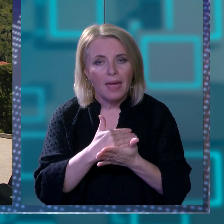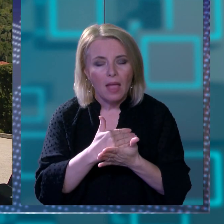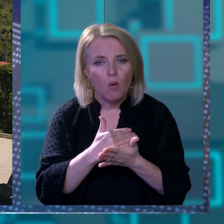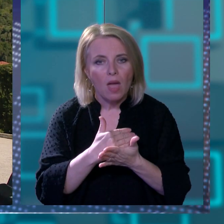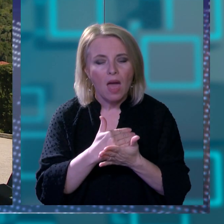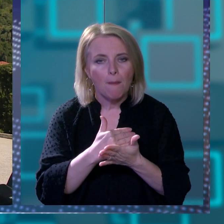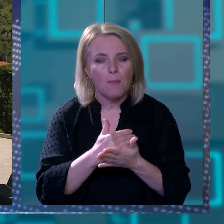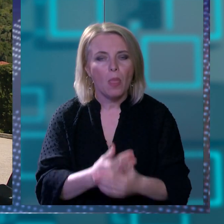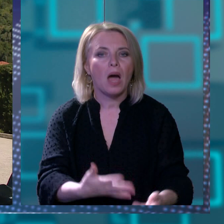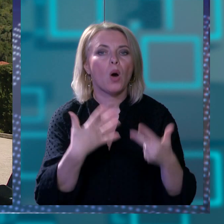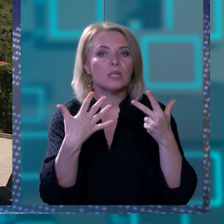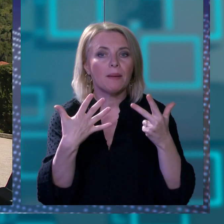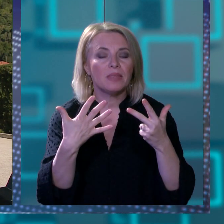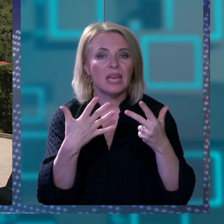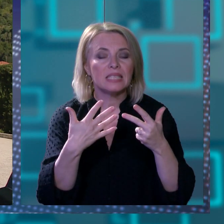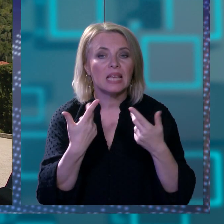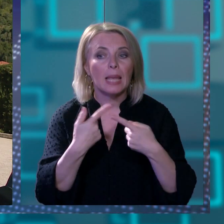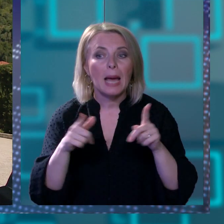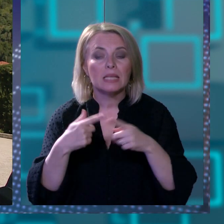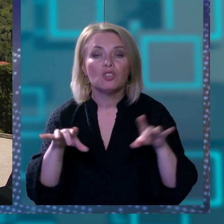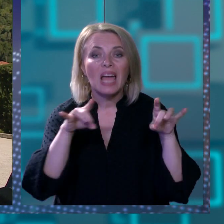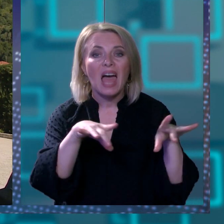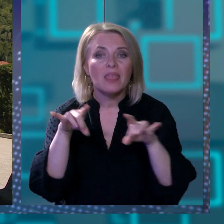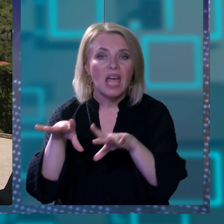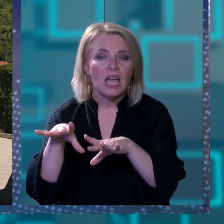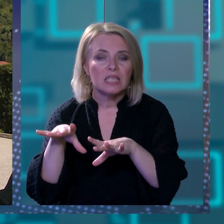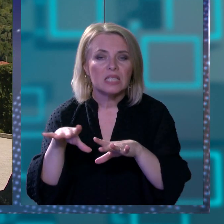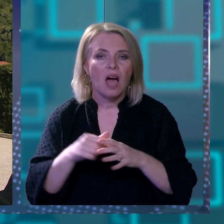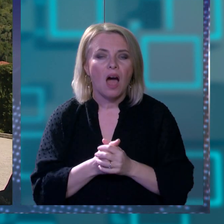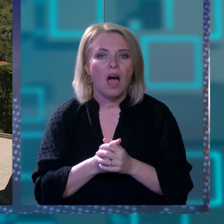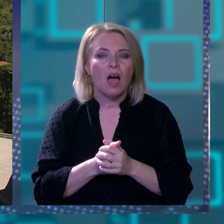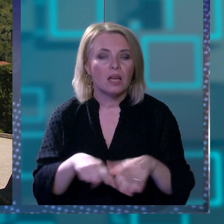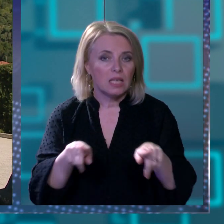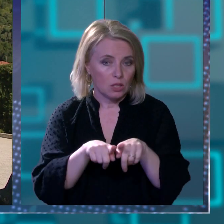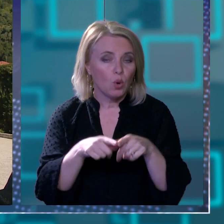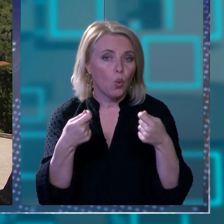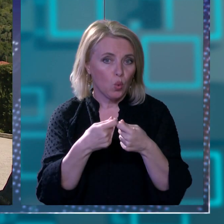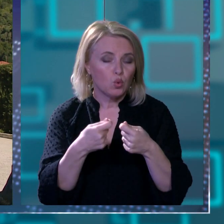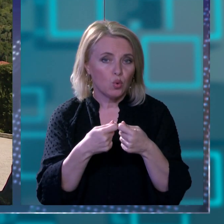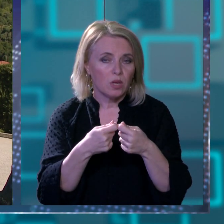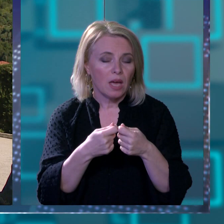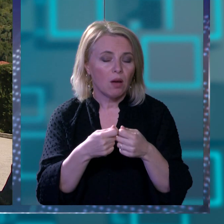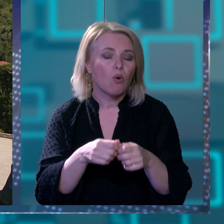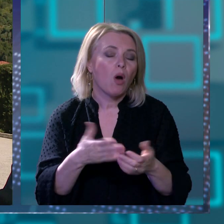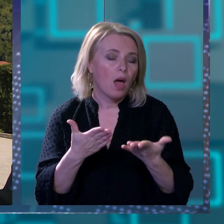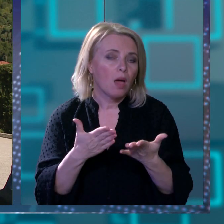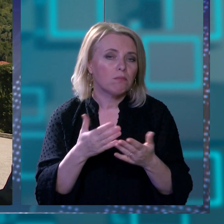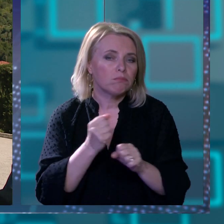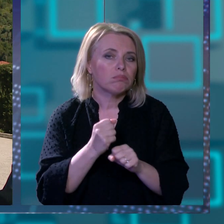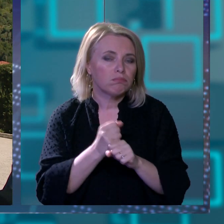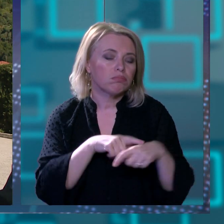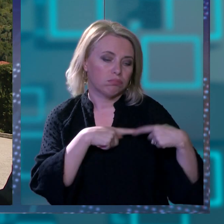raspodjeljujemo na 80 adresa. To su i udruge koje se